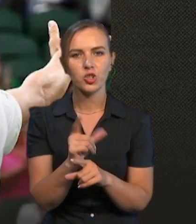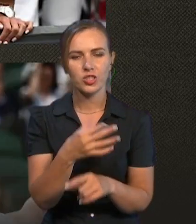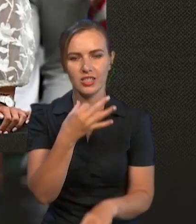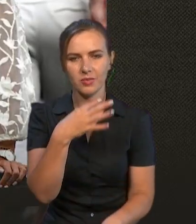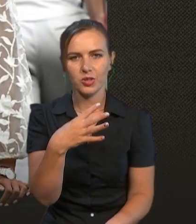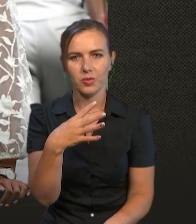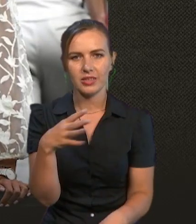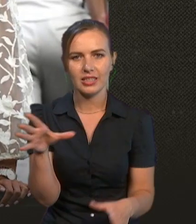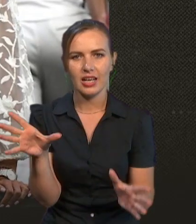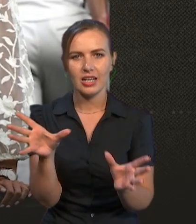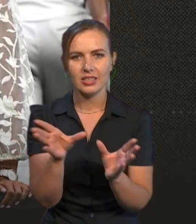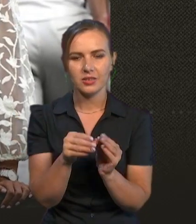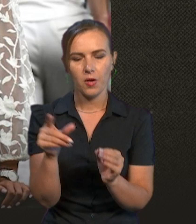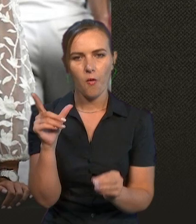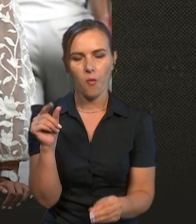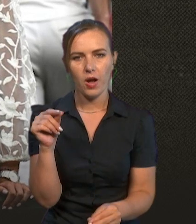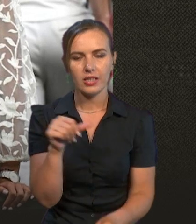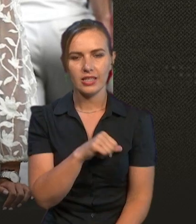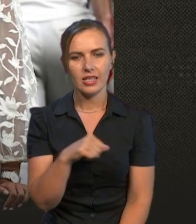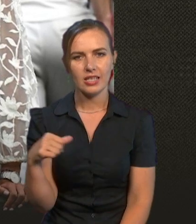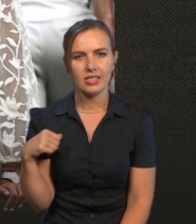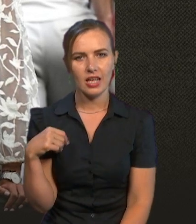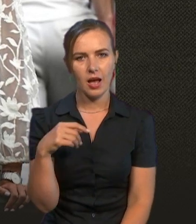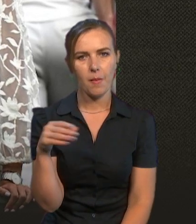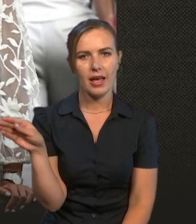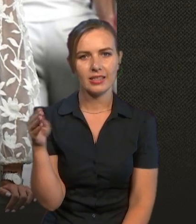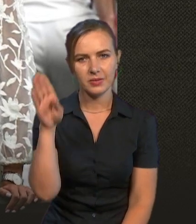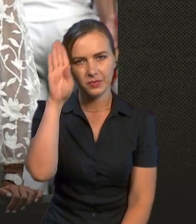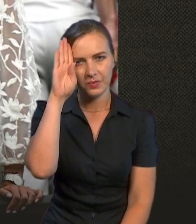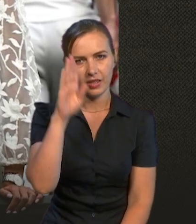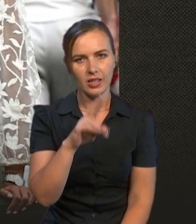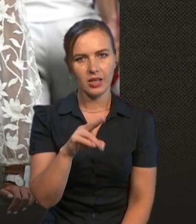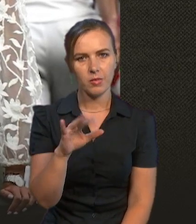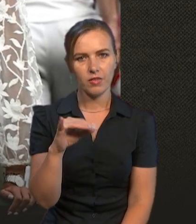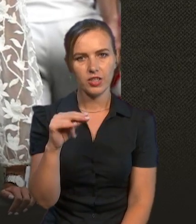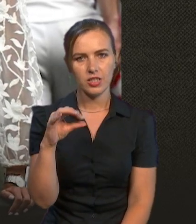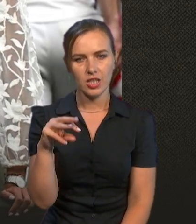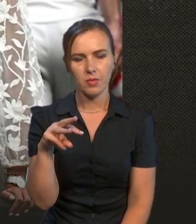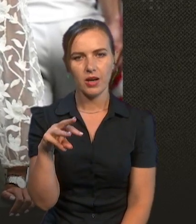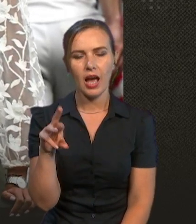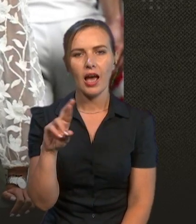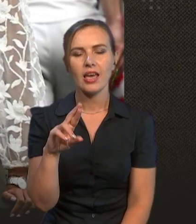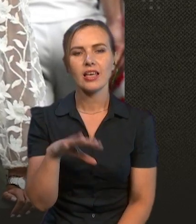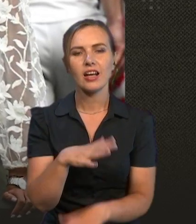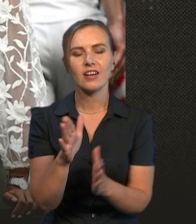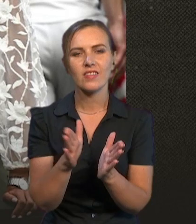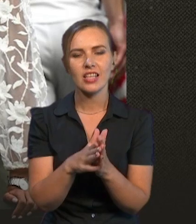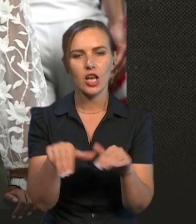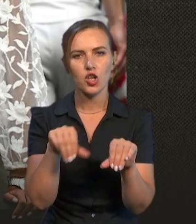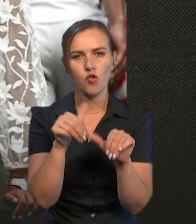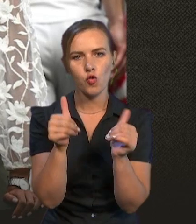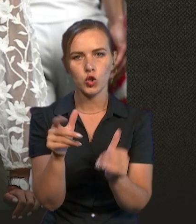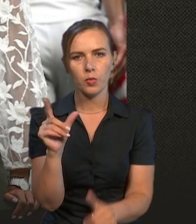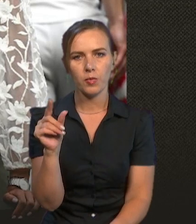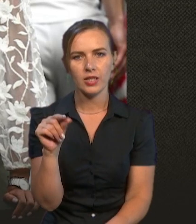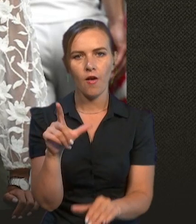вам виступати у парі саме із хорватським тенісистом Павічем. Як взагалі відбувається формування пар у